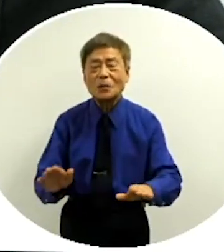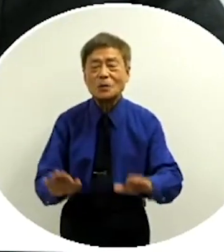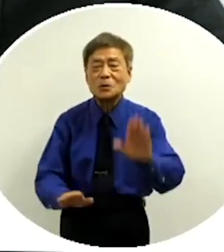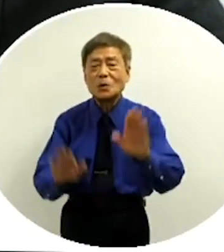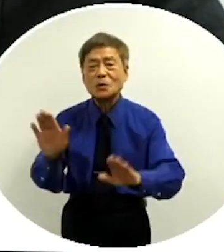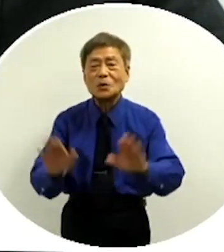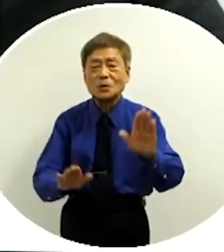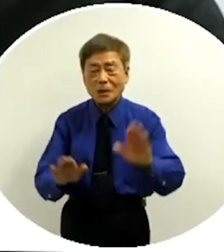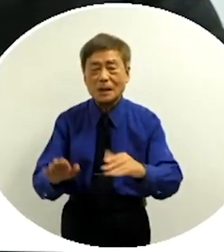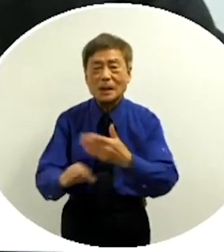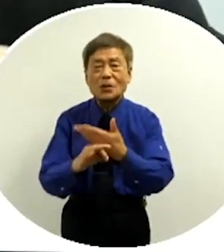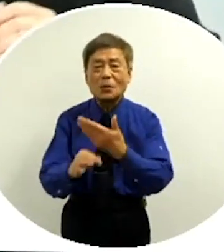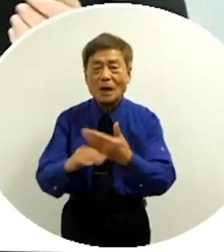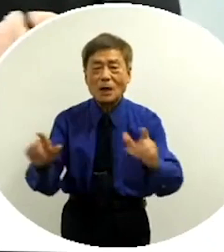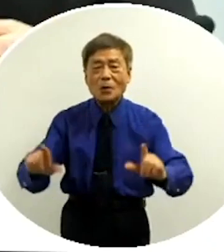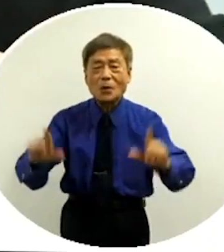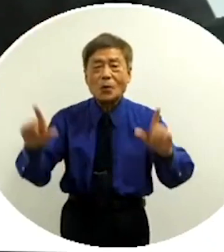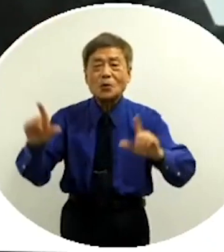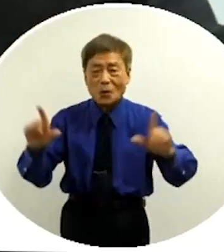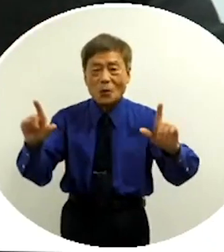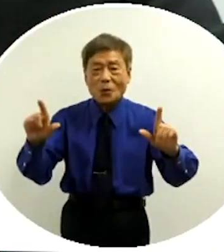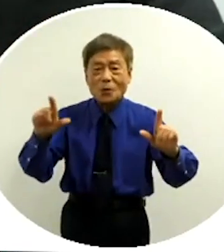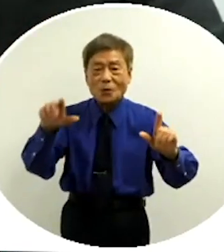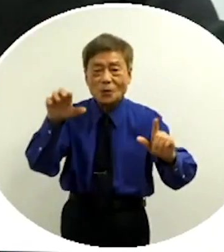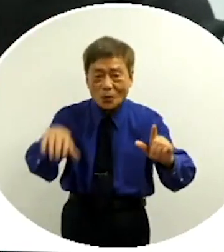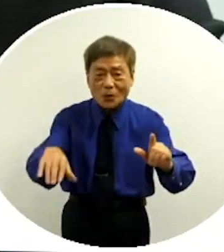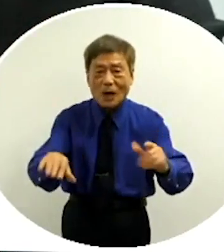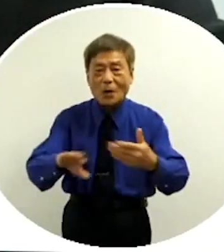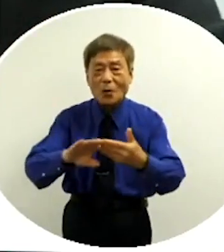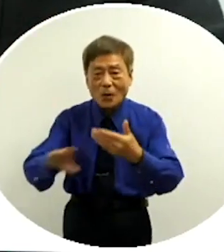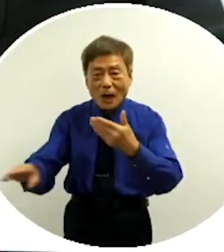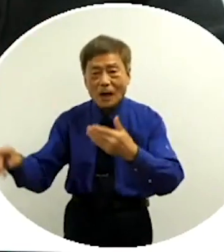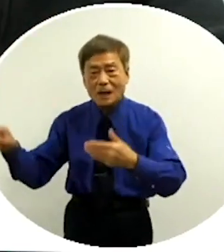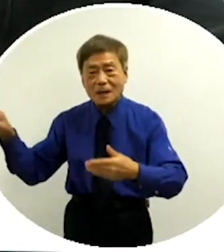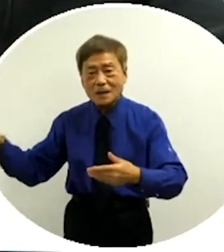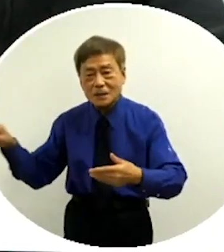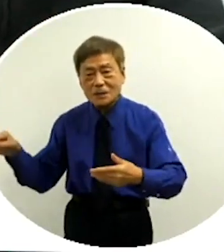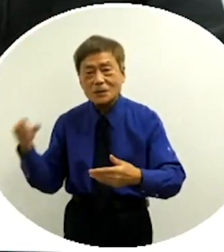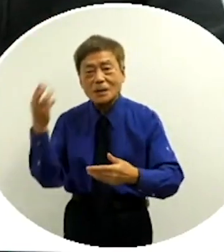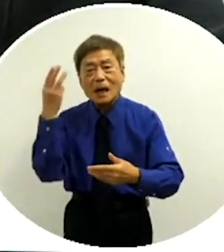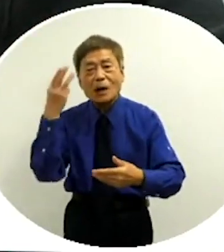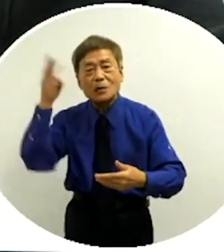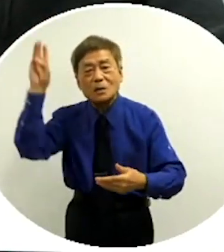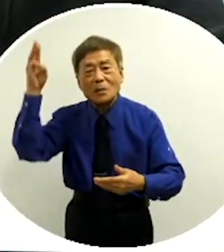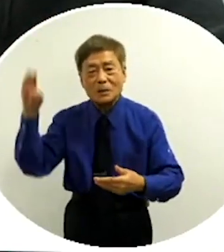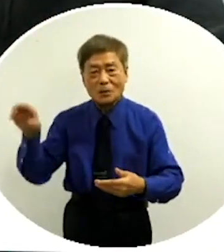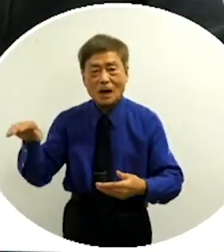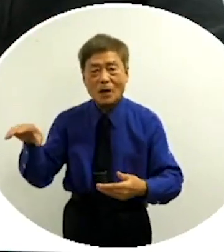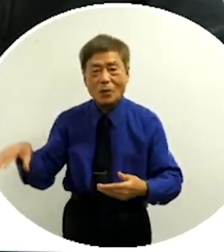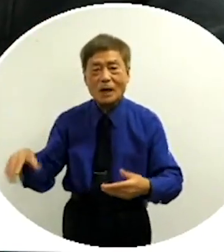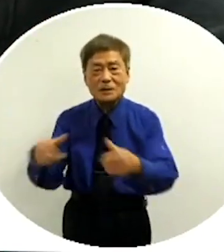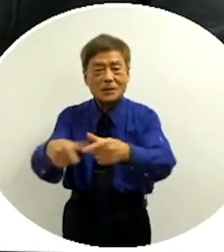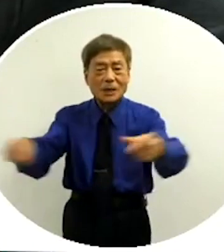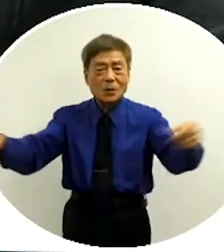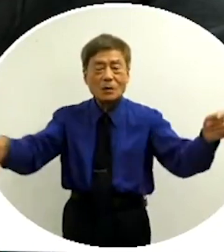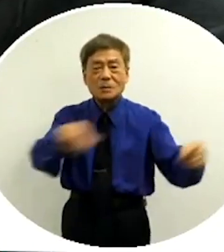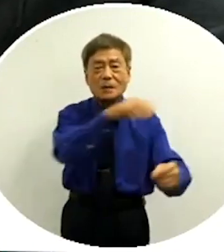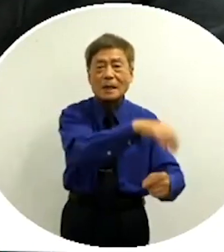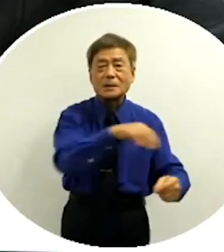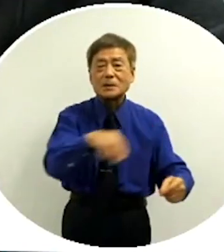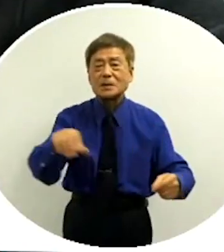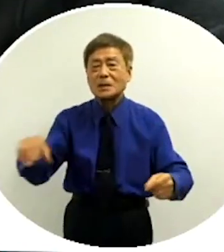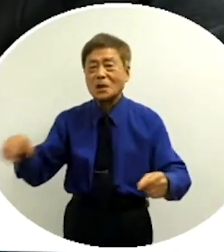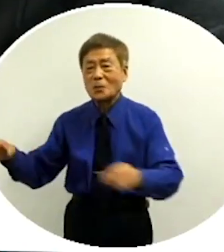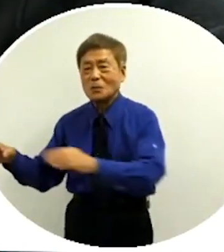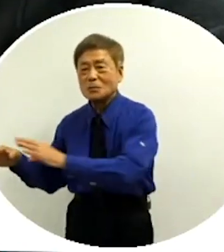東京以外のですねあ腰まであっても福井であってもそういうところで実はネットワークつながれてないんじゃないかって今不安